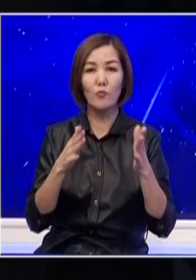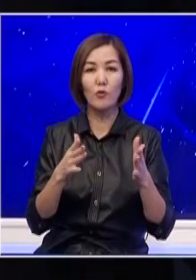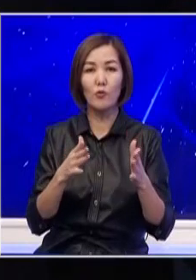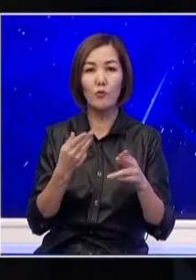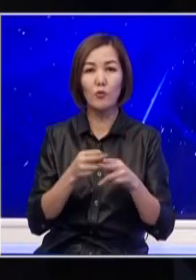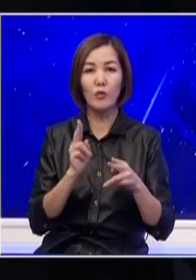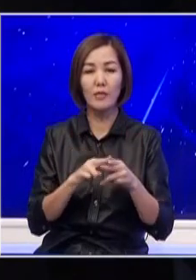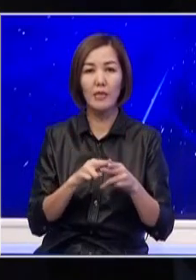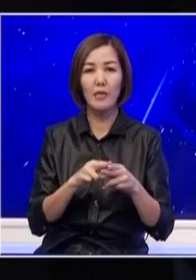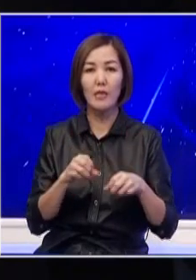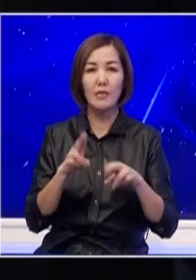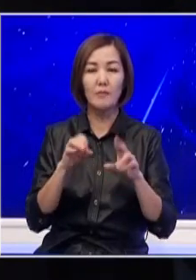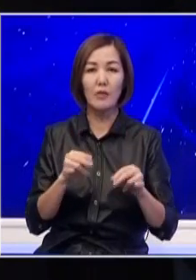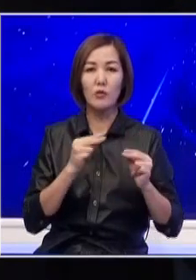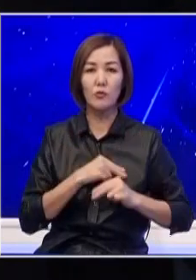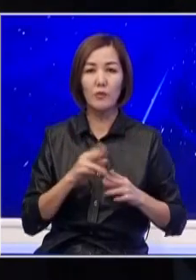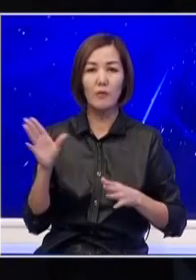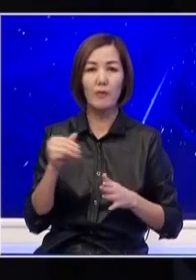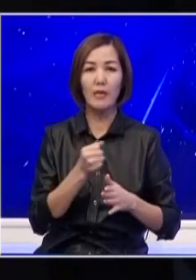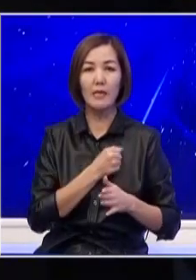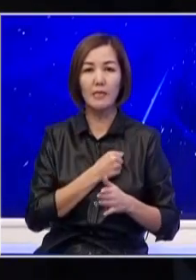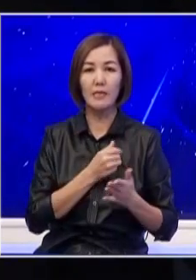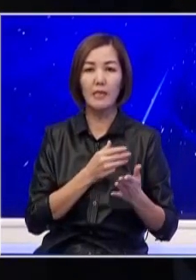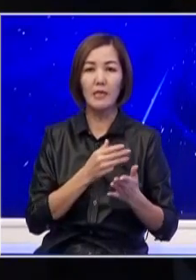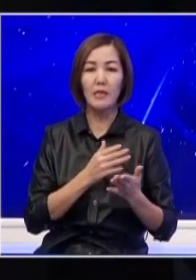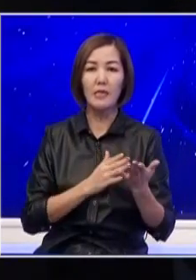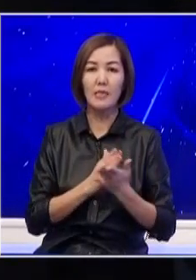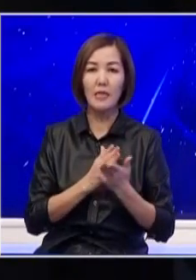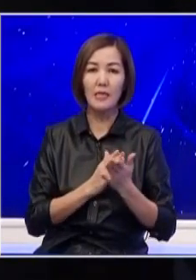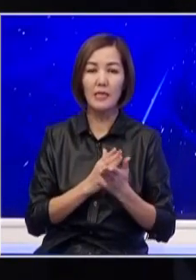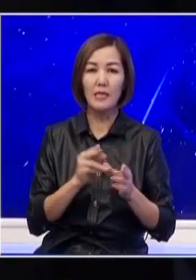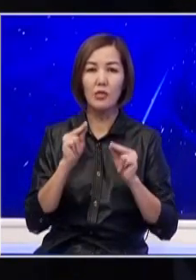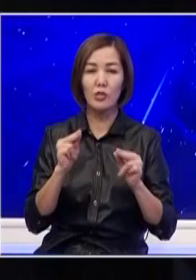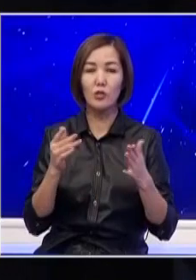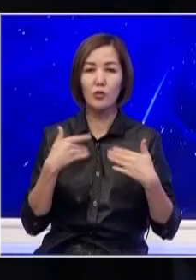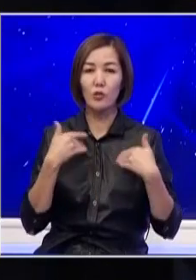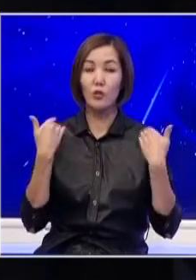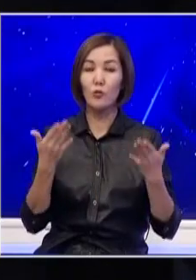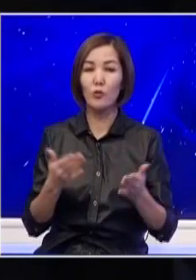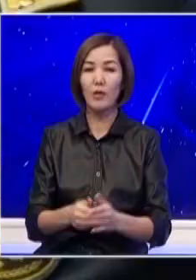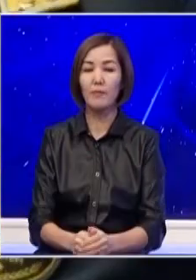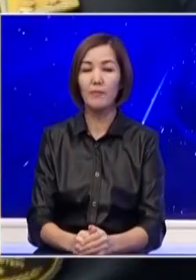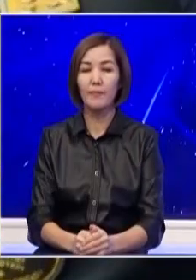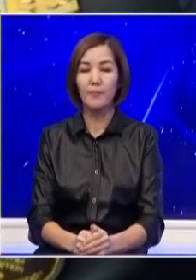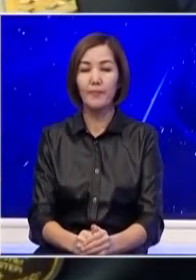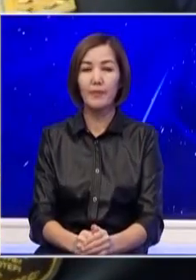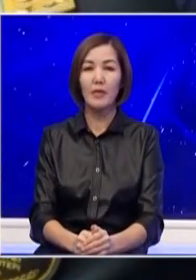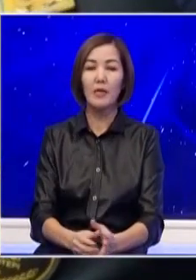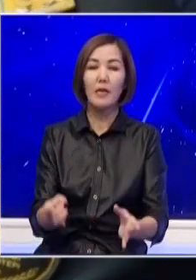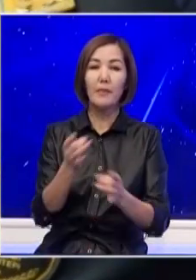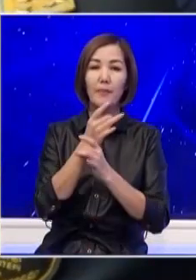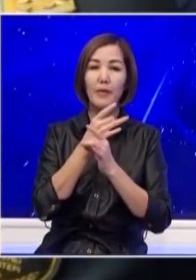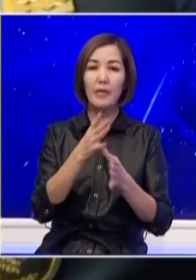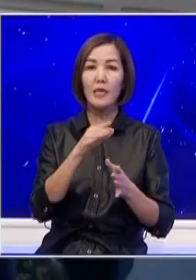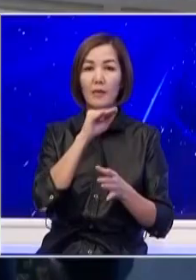көп. Осы мамандықта жұмыс істеп жүрген барлық әскери қызметкерлер мен сала ардагерлерін шын жүректен құттықтаймын. Кәсіби мереке аясында